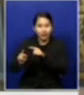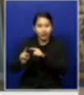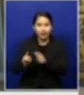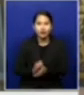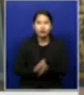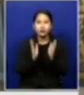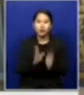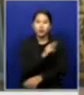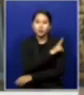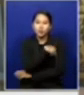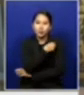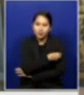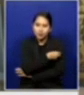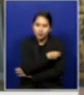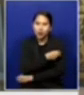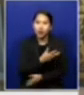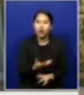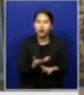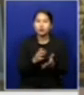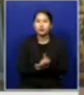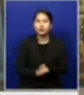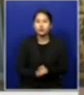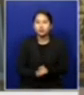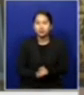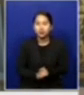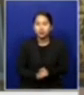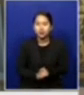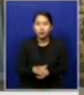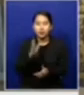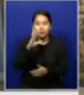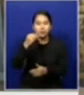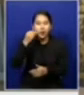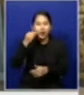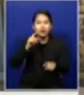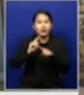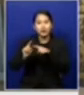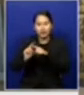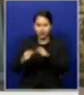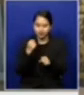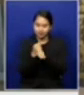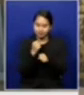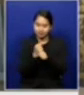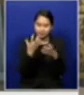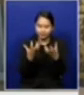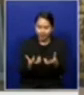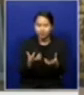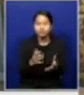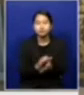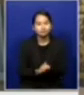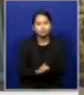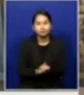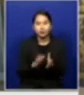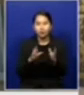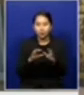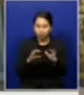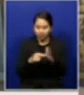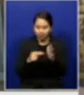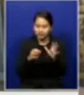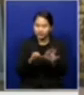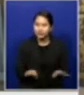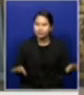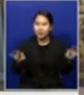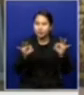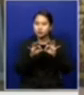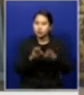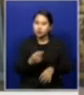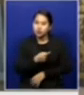ณสุขกำนันผู้ใหญ่บ้านซึ่งแต่ละฝ่ายทุ่มเททำงานก็เป็นหัวใจอีกอันนึงที่ทำให้